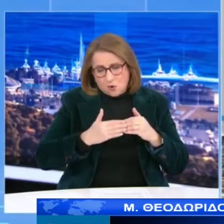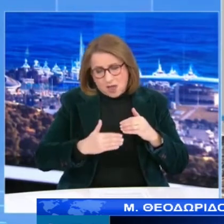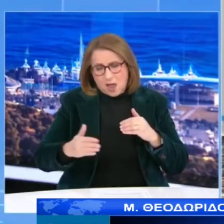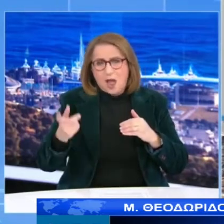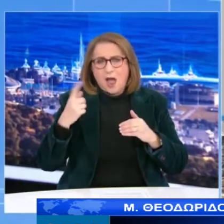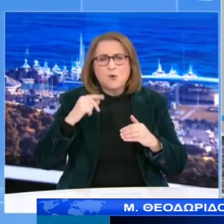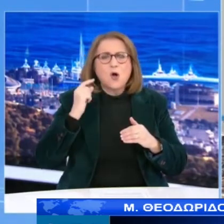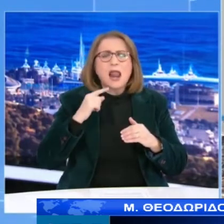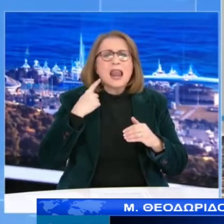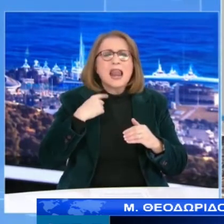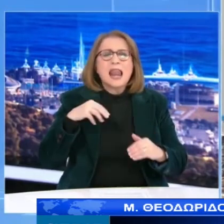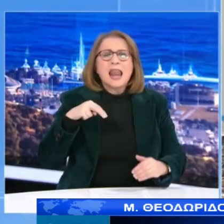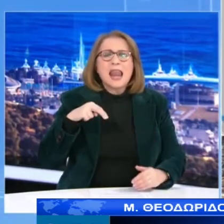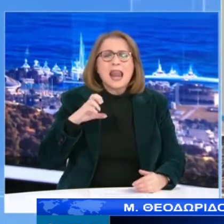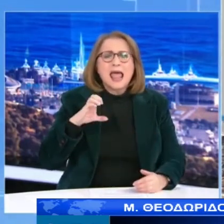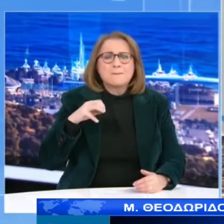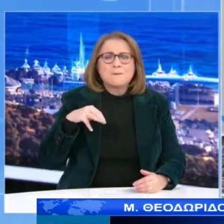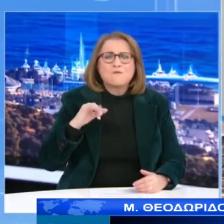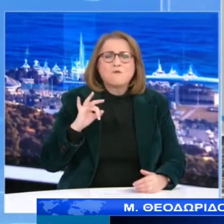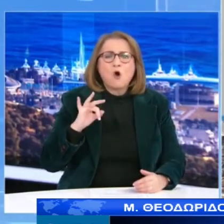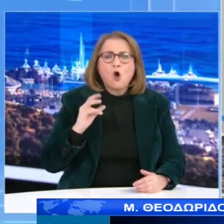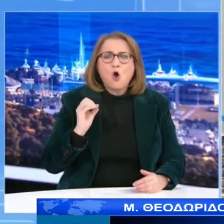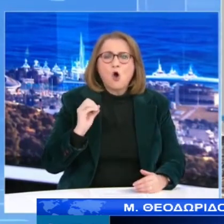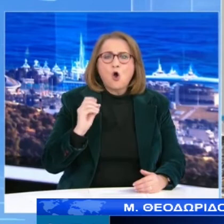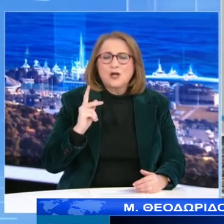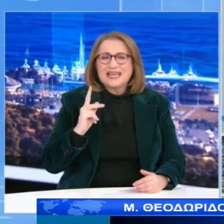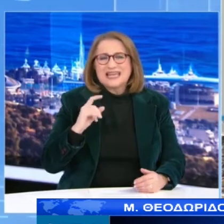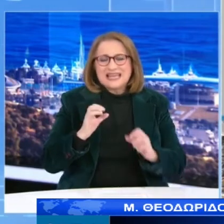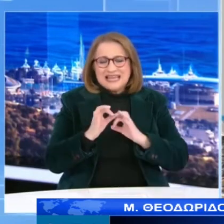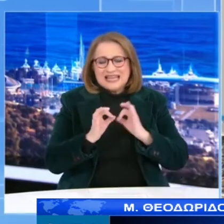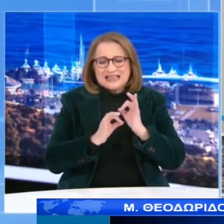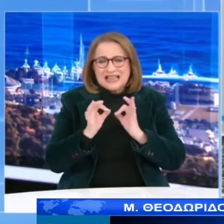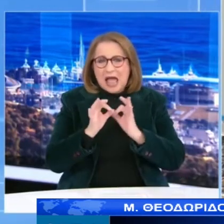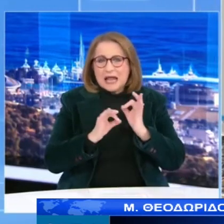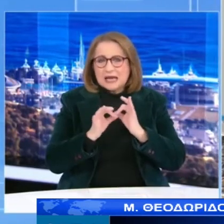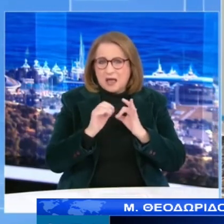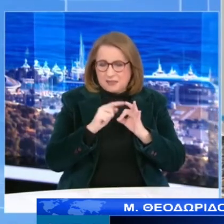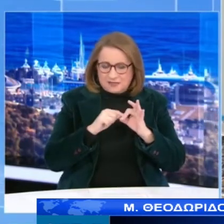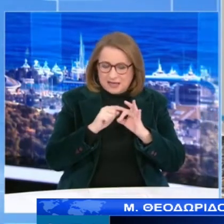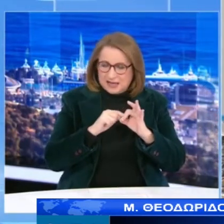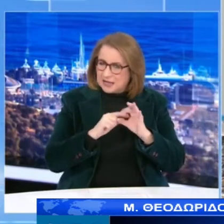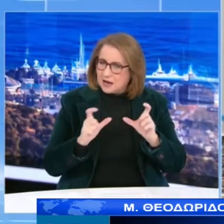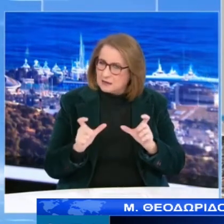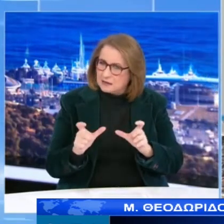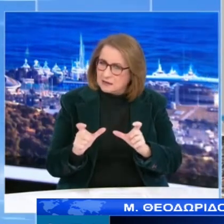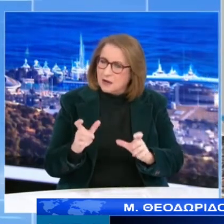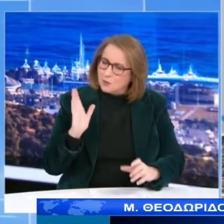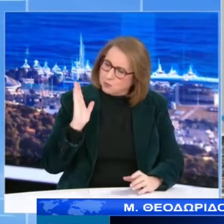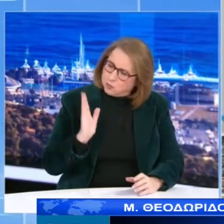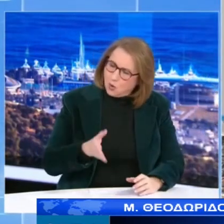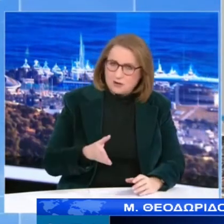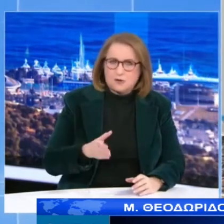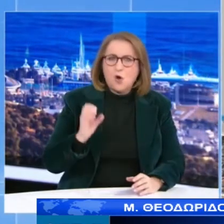λεμφοκυττάρων της λεγόμενης κυταρικής ανοσίας που μπορεί να αντιμετωπίσει την όμικρον παρά την μείωση